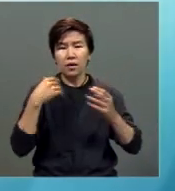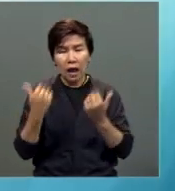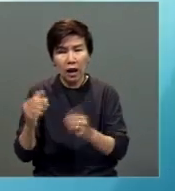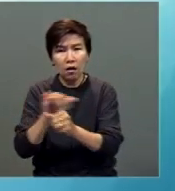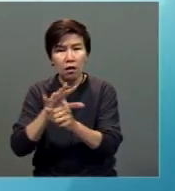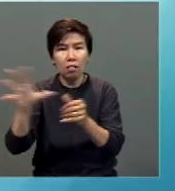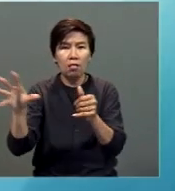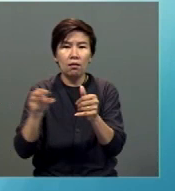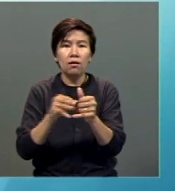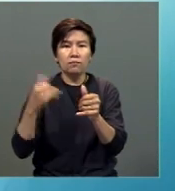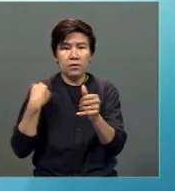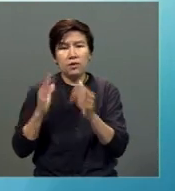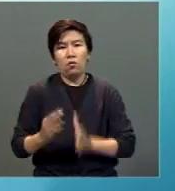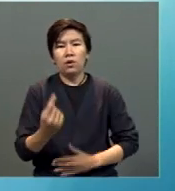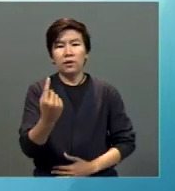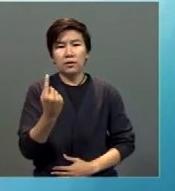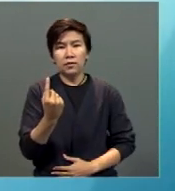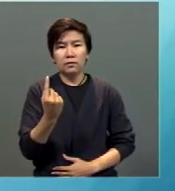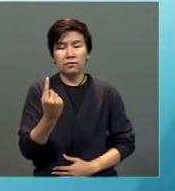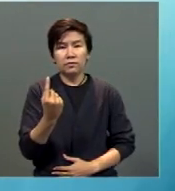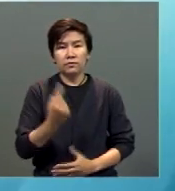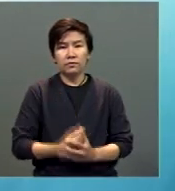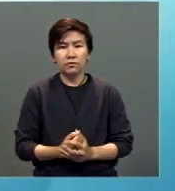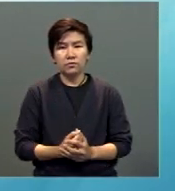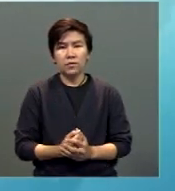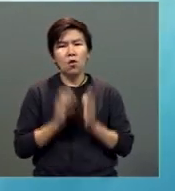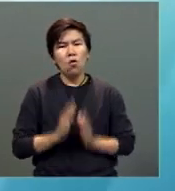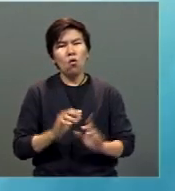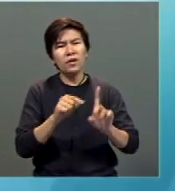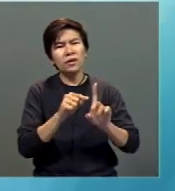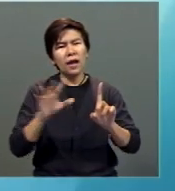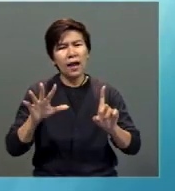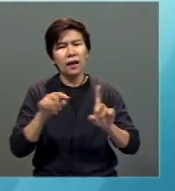อยู่ในครับถนนคนเดินอะไรทั้งหลายแต่นี่ก็คือมีหนึ่งรายที่เพิ่งติดเชื้อขึ้นมาแล้วรายงานเข้ามาในระบบนี้1รายนั้นก็จะเป็น 1รายจะเป็น 5